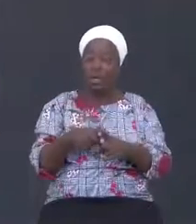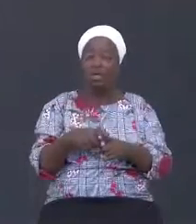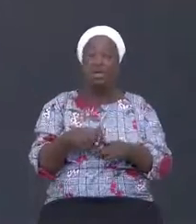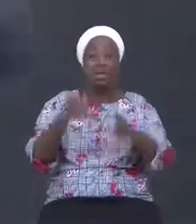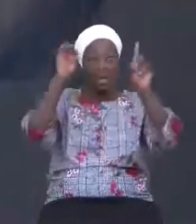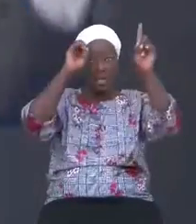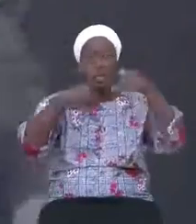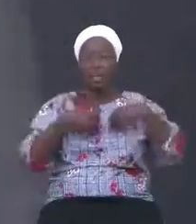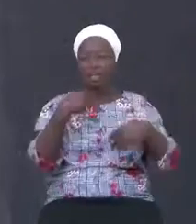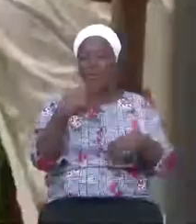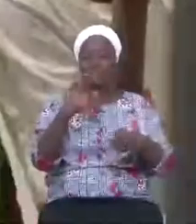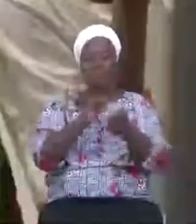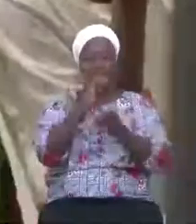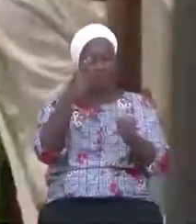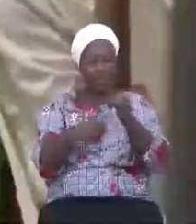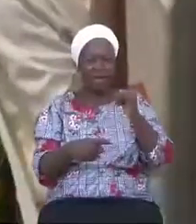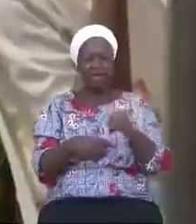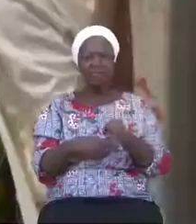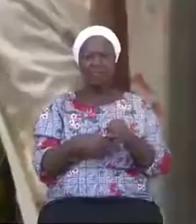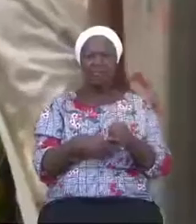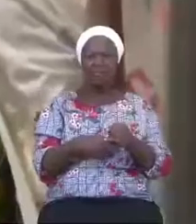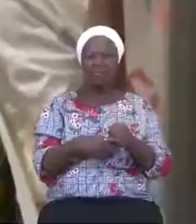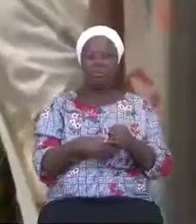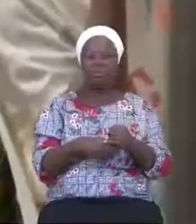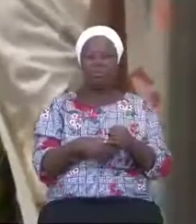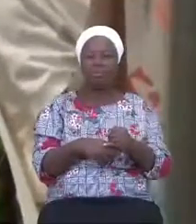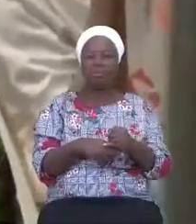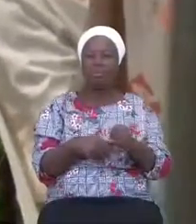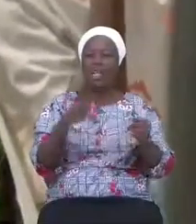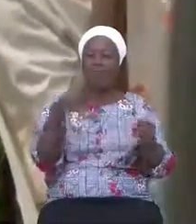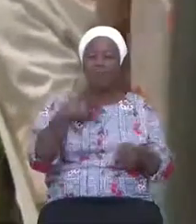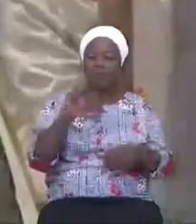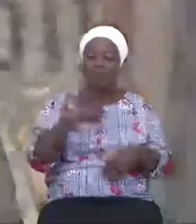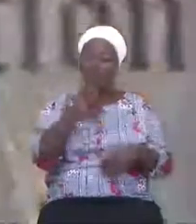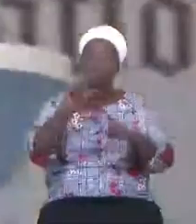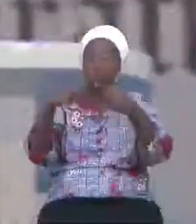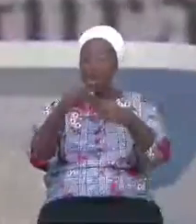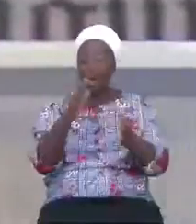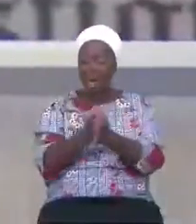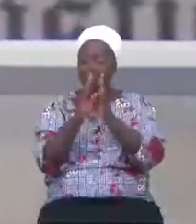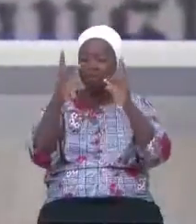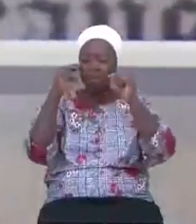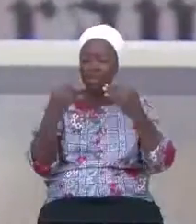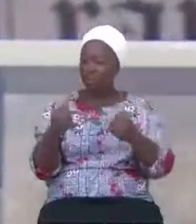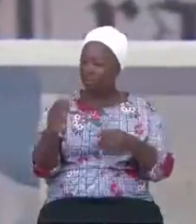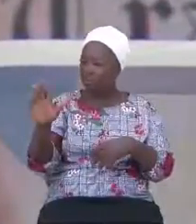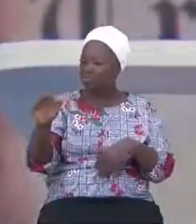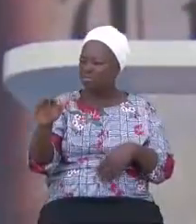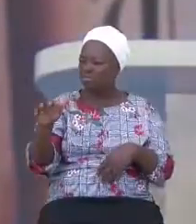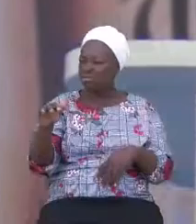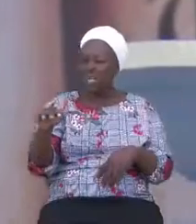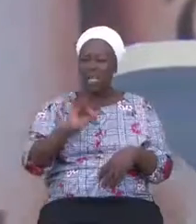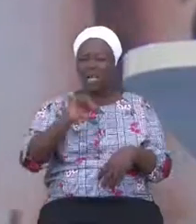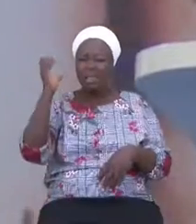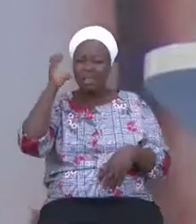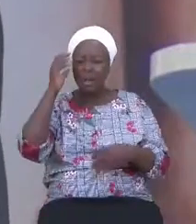parlé, ça c'est fini. Nous ne pouvons plus aller demander à Moïse, bon, j'ai entendu ce que Christ a